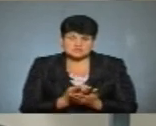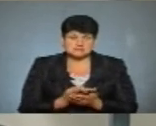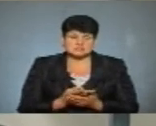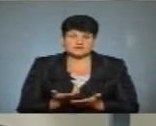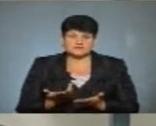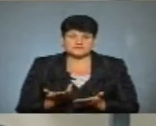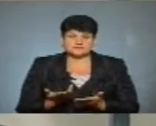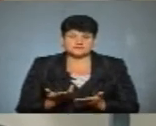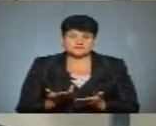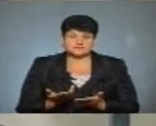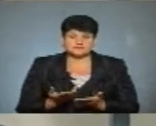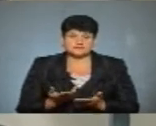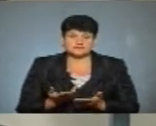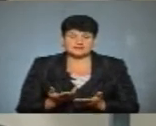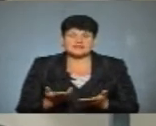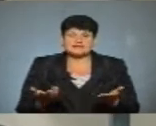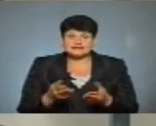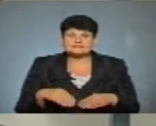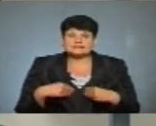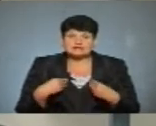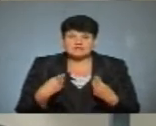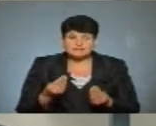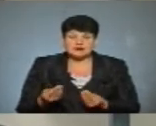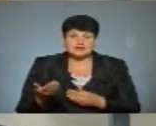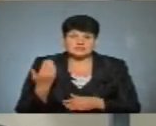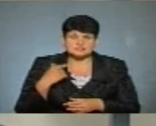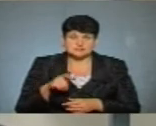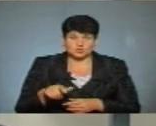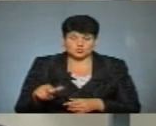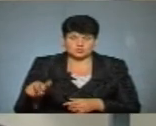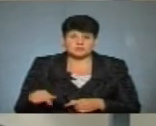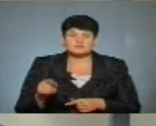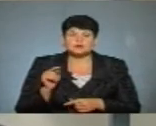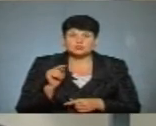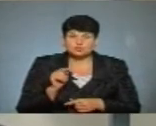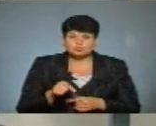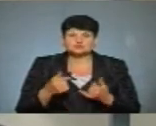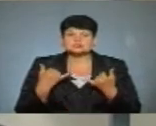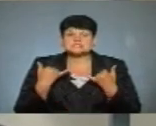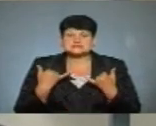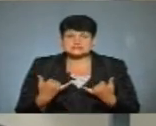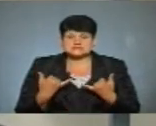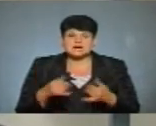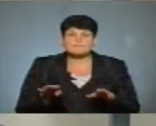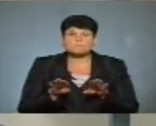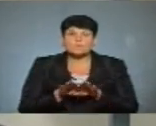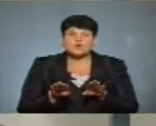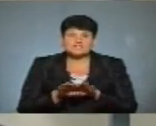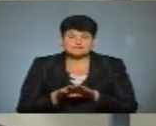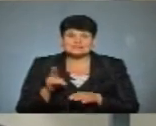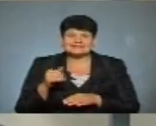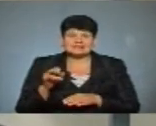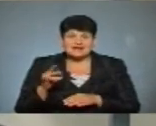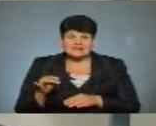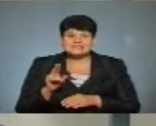планову госпіталізацію, яка надавалася людям. І тому зараз порівнювати дані